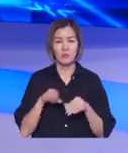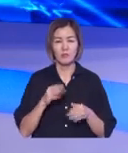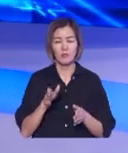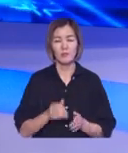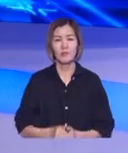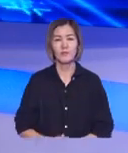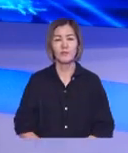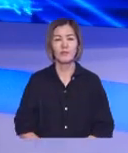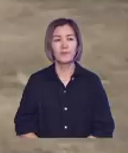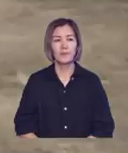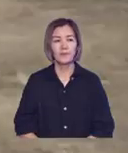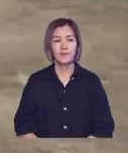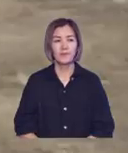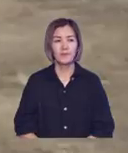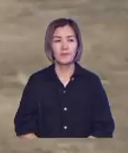дейді сенаторлар.